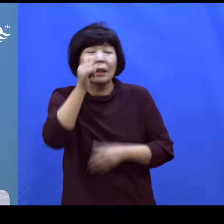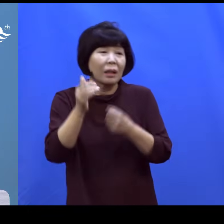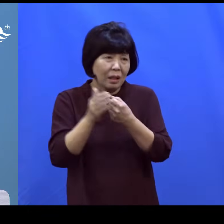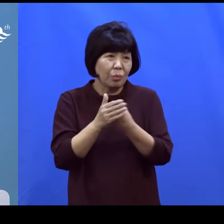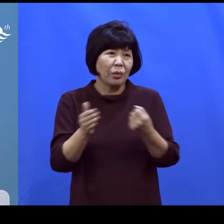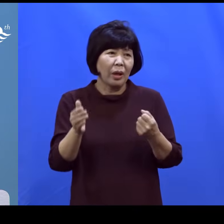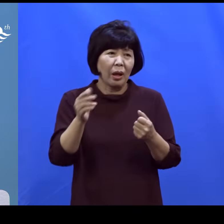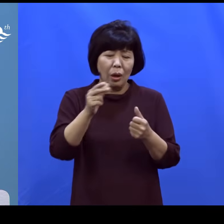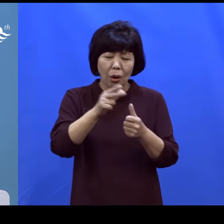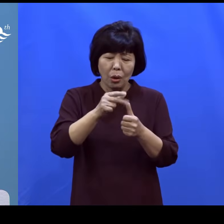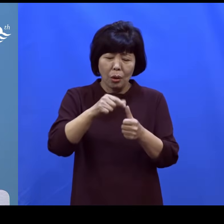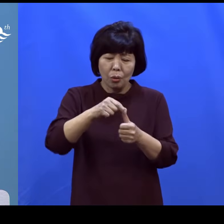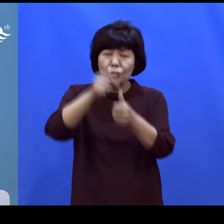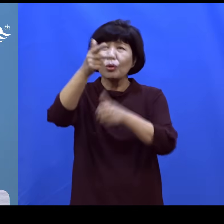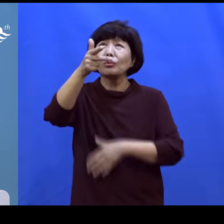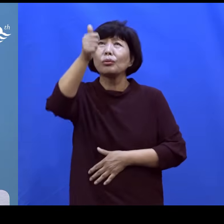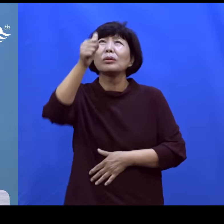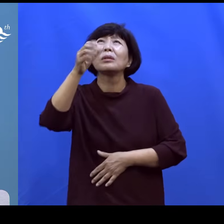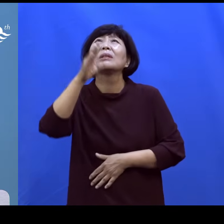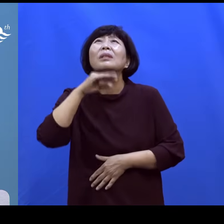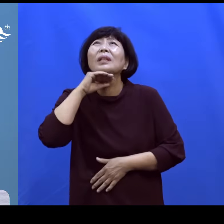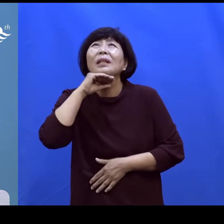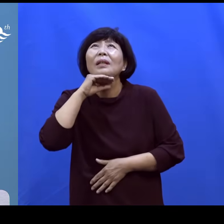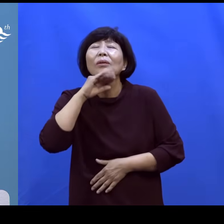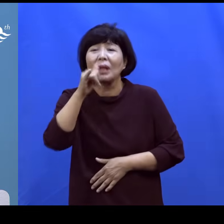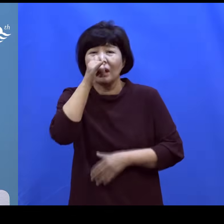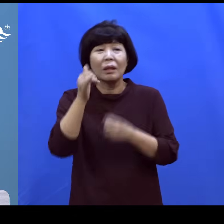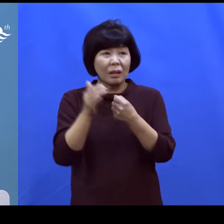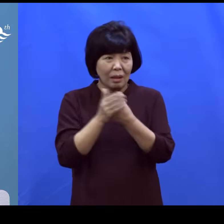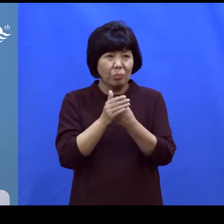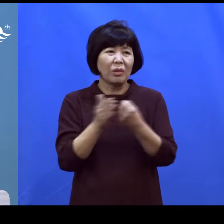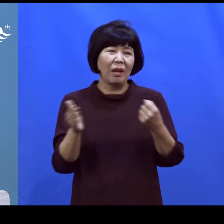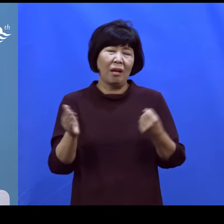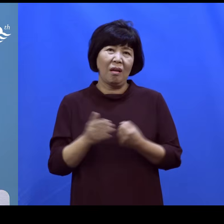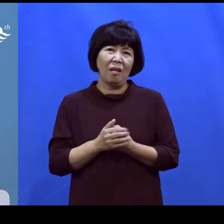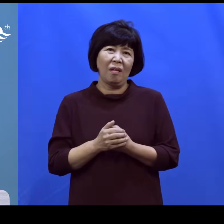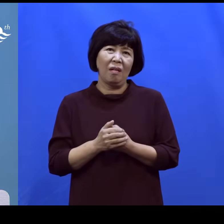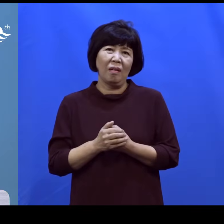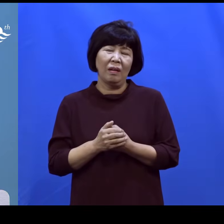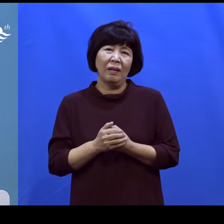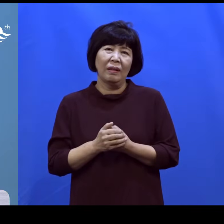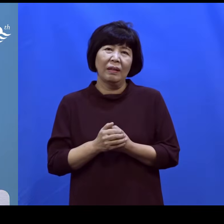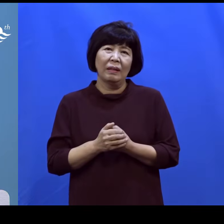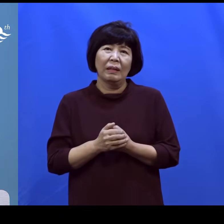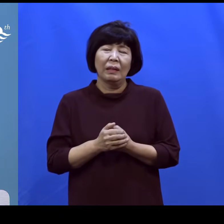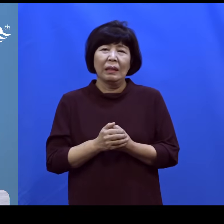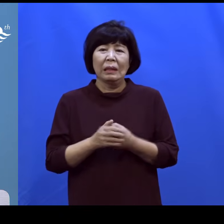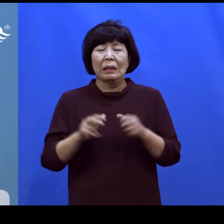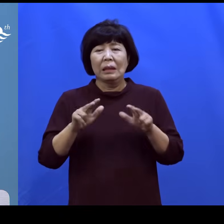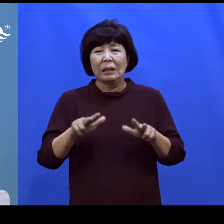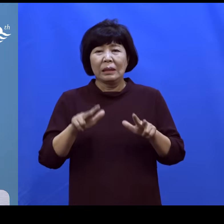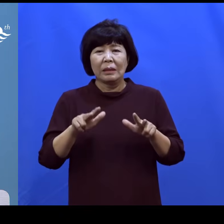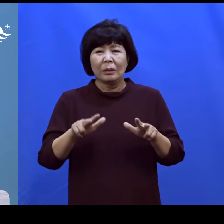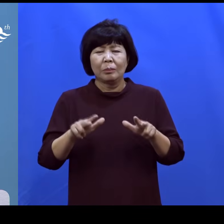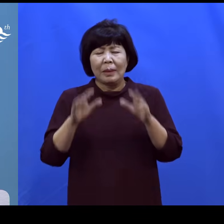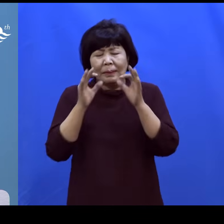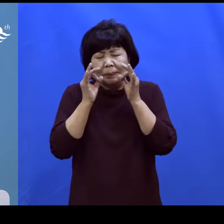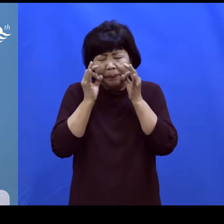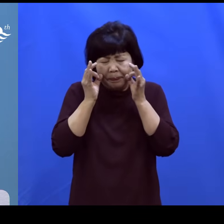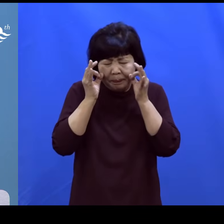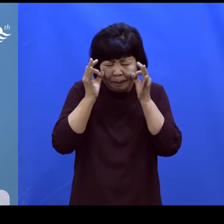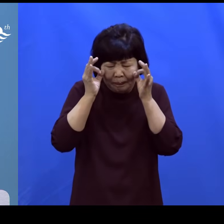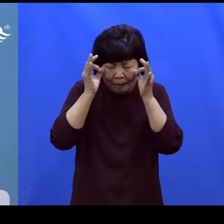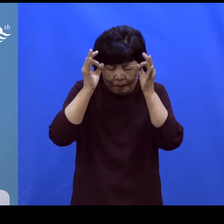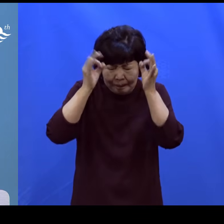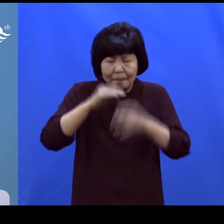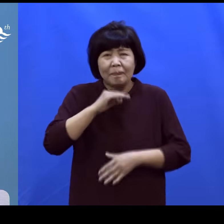구원자를 기다리고 있던 시대. 그러니까 지금 이 시대야말로 굉장히 과도기적인 시대고 어두웠던